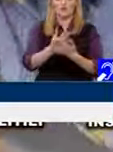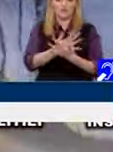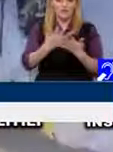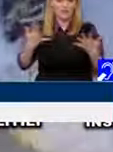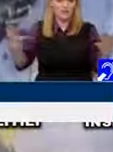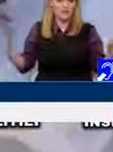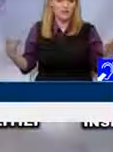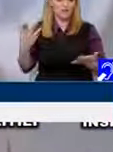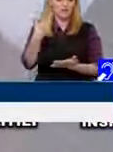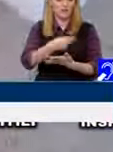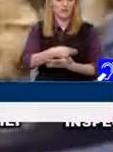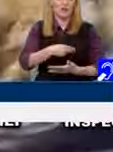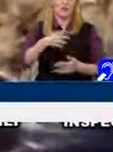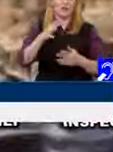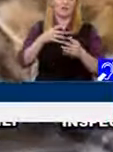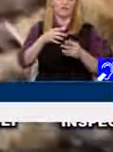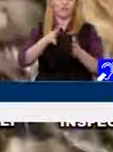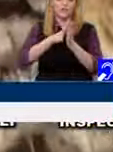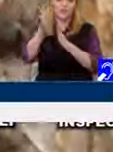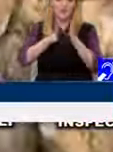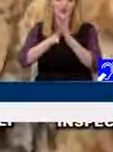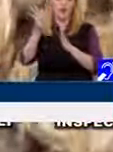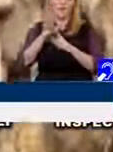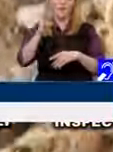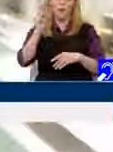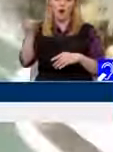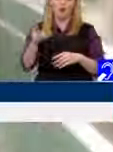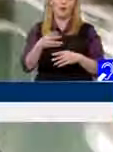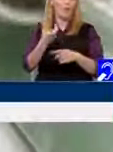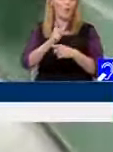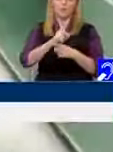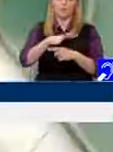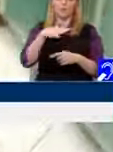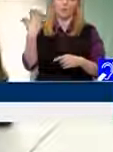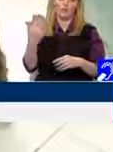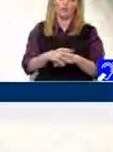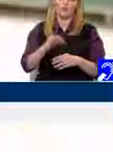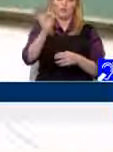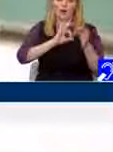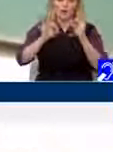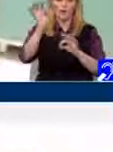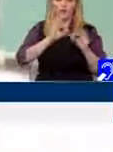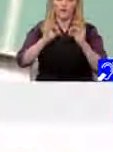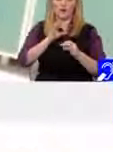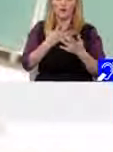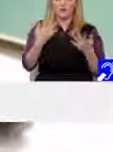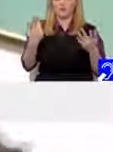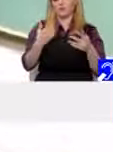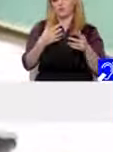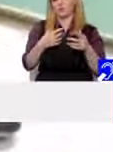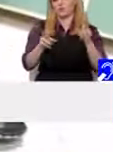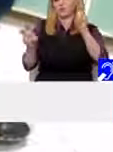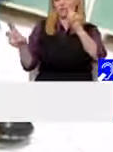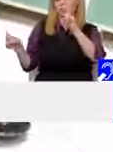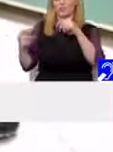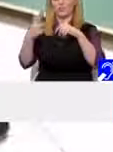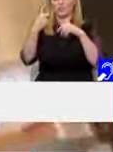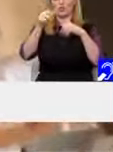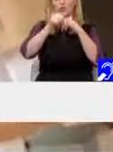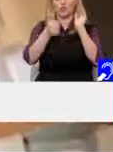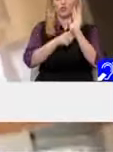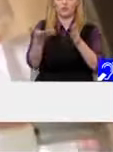7 kg de marihuana, 5 kg de plante de mac, 2 kg de etnobotanice, 650 de pastile ecstasy, heroină, plante